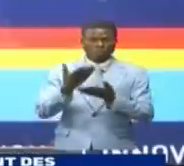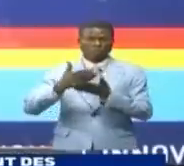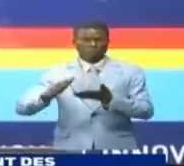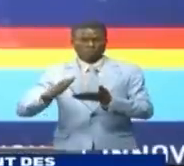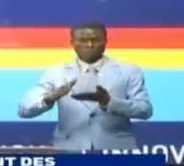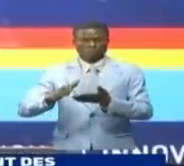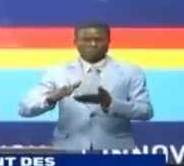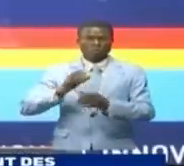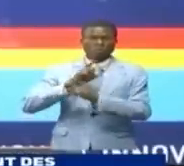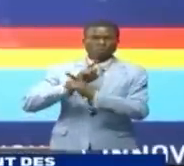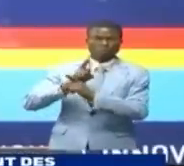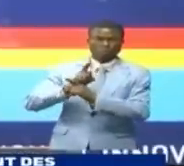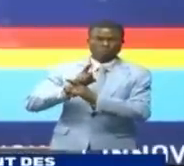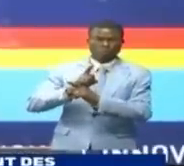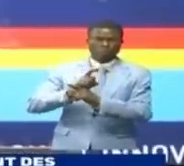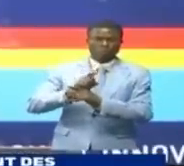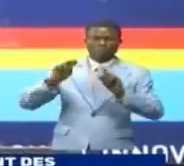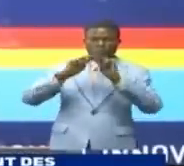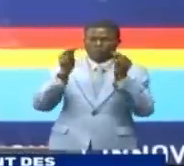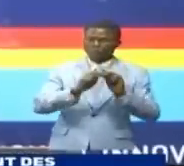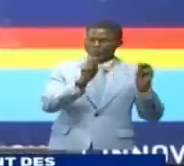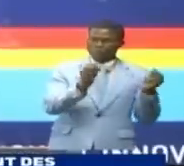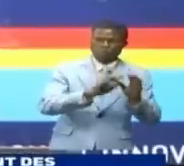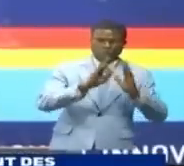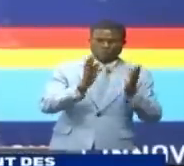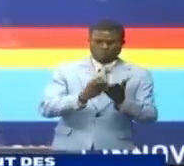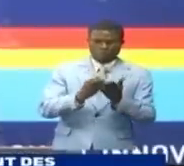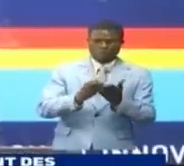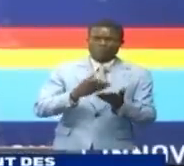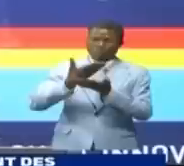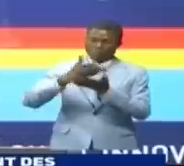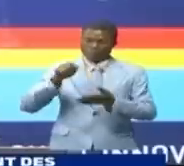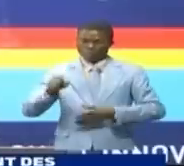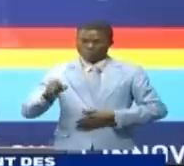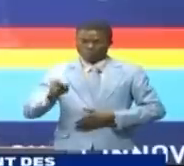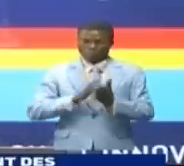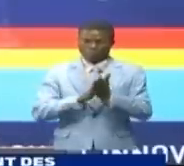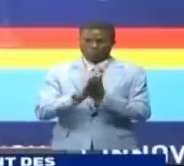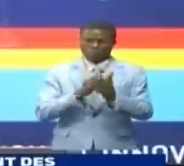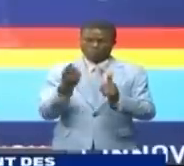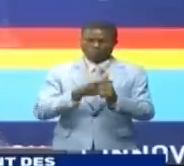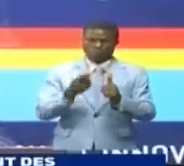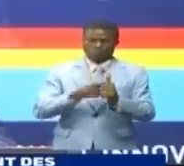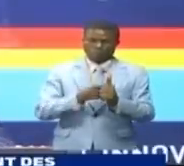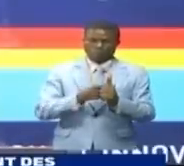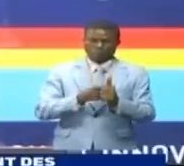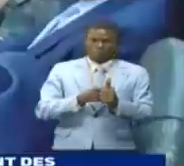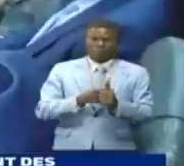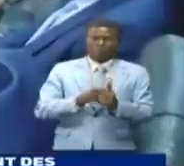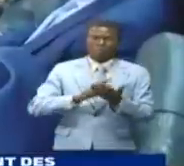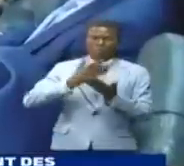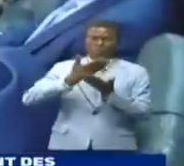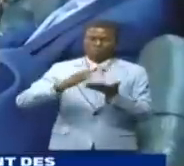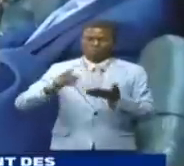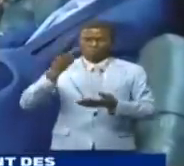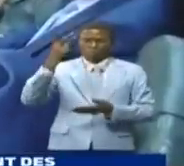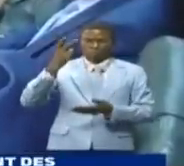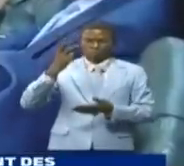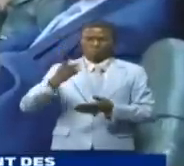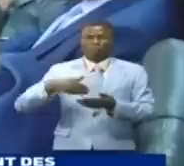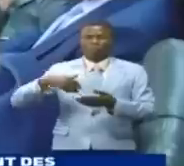la couverture à toutes ces catégories. Cette couverture concerne, dans un premier temps, deux principales branches. La branche de